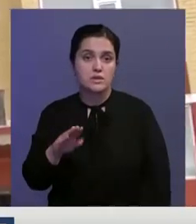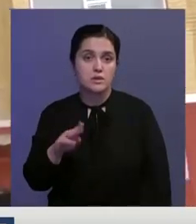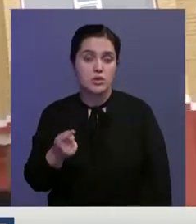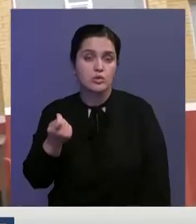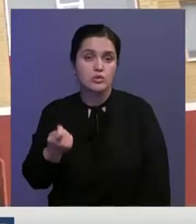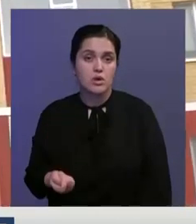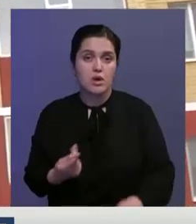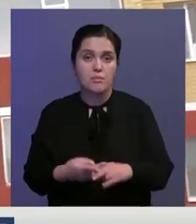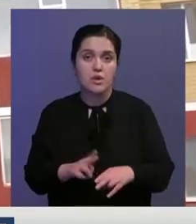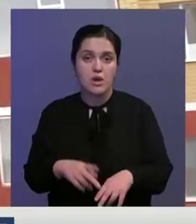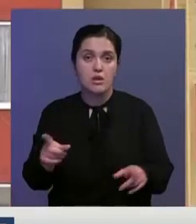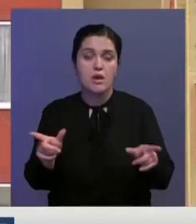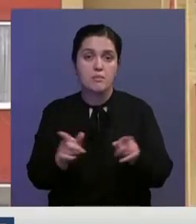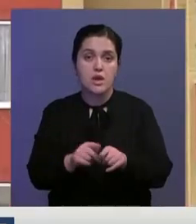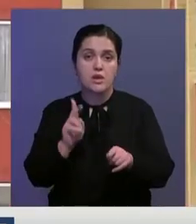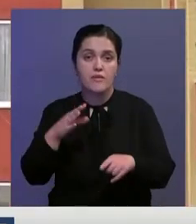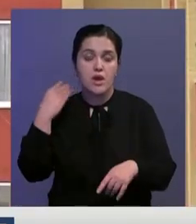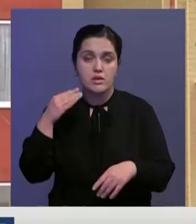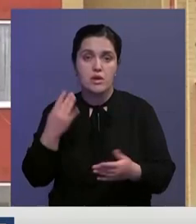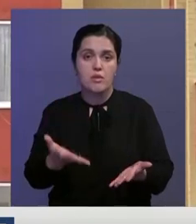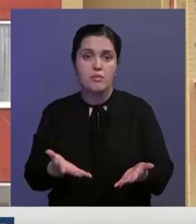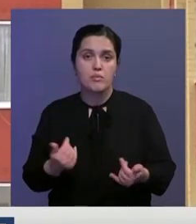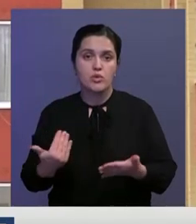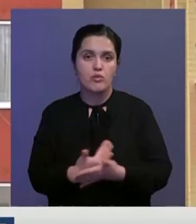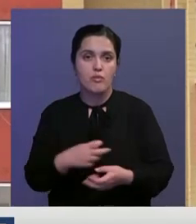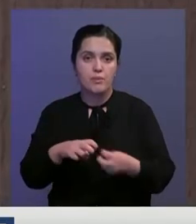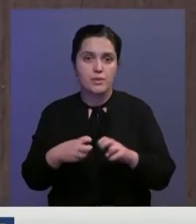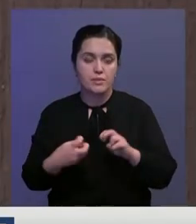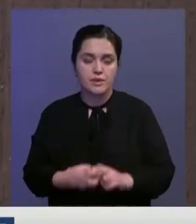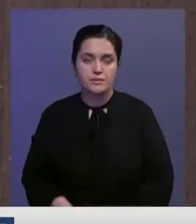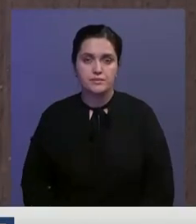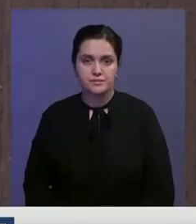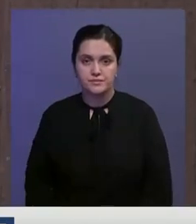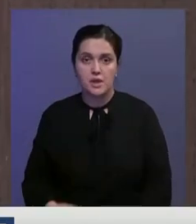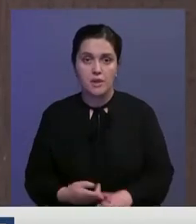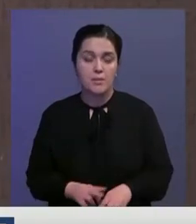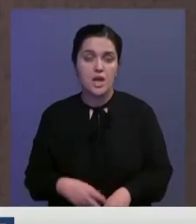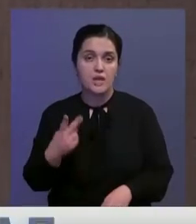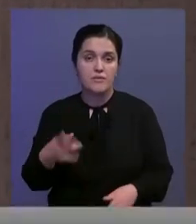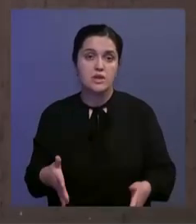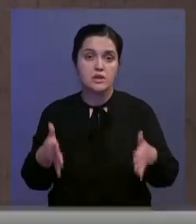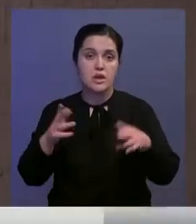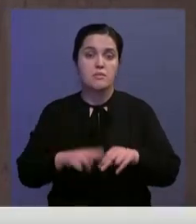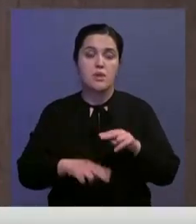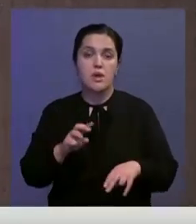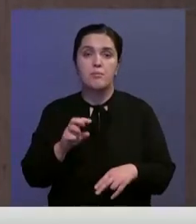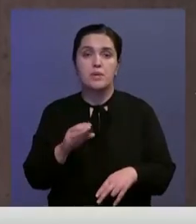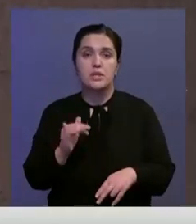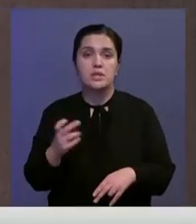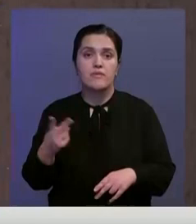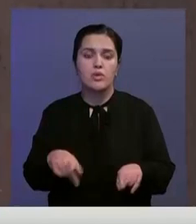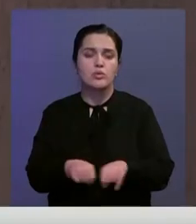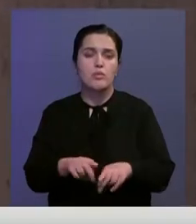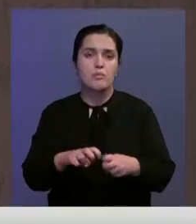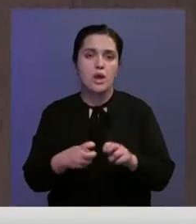тенге. В итоге вместе с жилплощадью актюбинцы приобрели новые проблемы. Эти две новостройки в микрорайоне Батыс-2 тоже